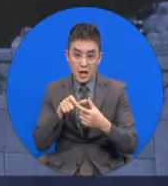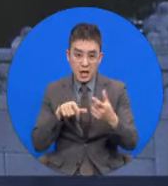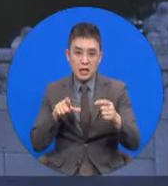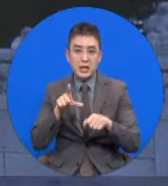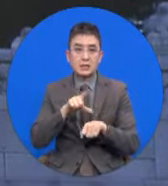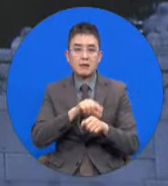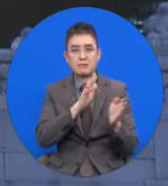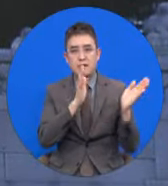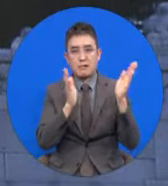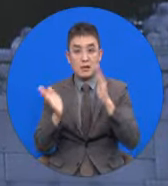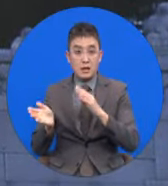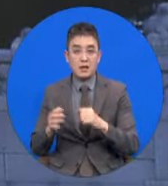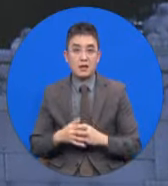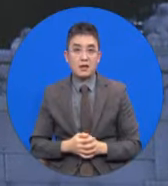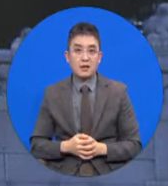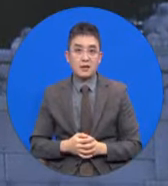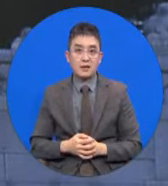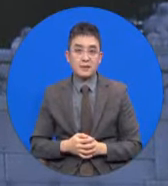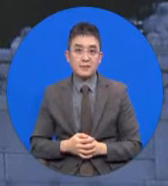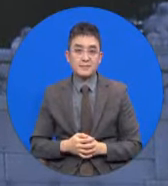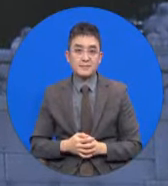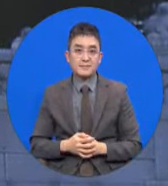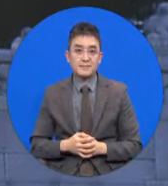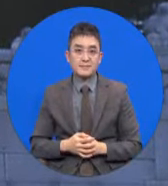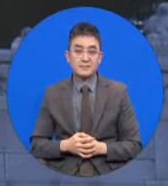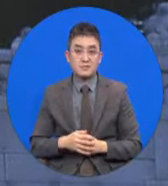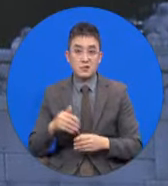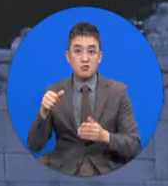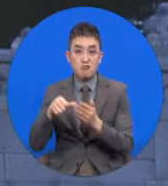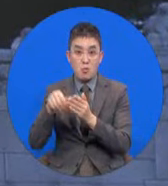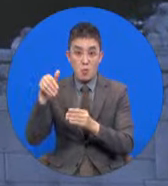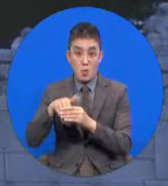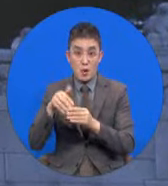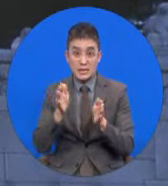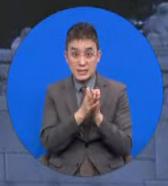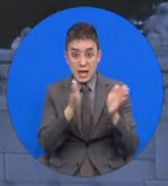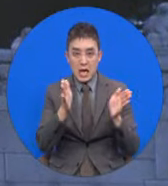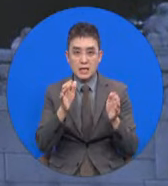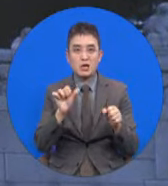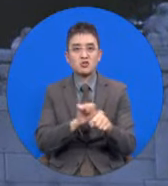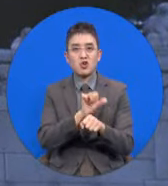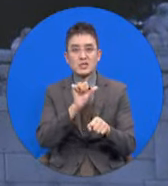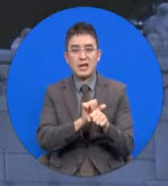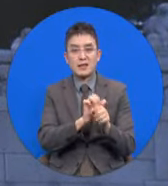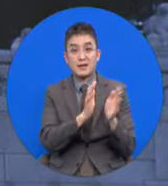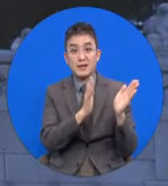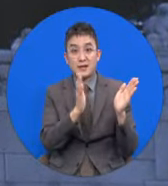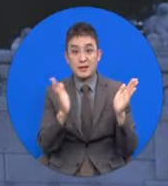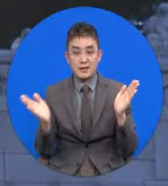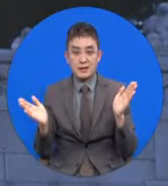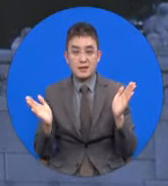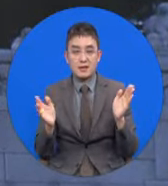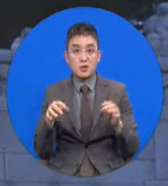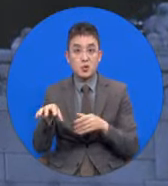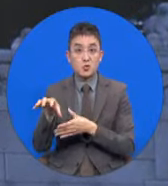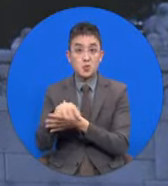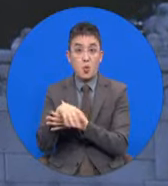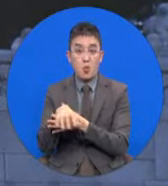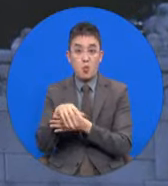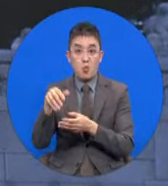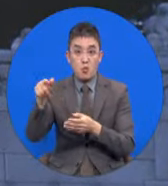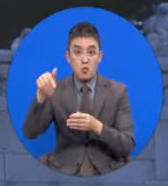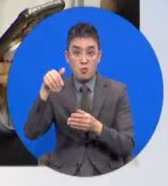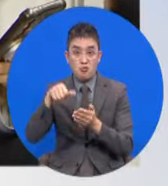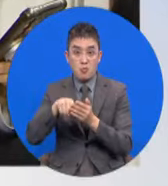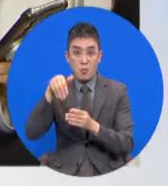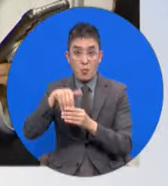궁금합니다. 투표가 시작된 지 5시간이 넘게 지났습니다. 오전 투표 현장 분위기는 어떤지 서울 종로 투표소에 저희 취재 기자가